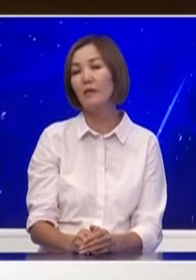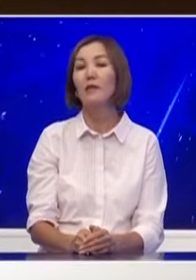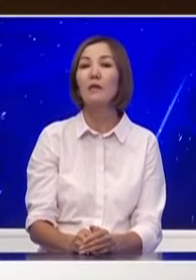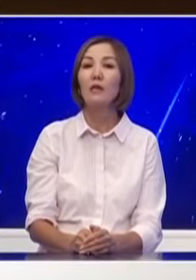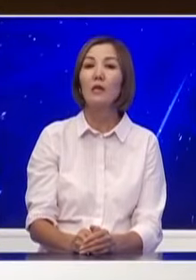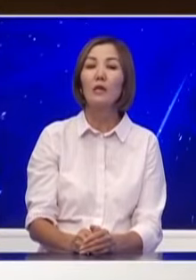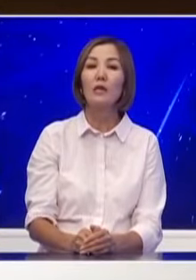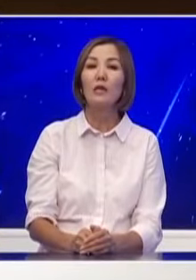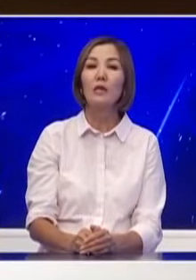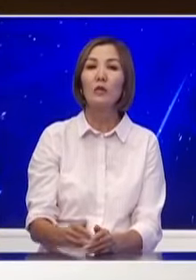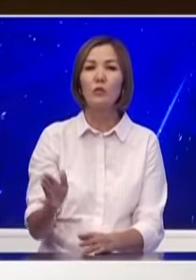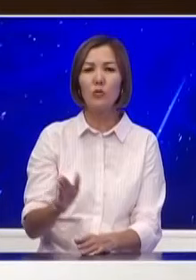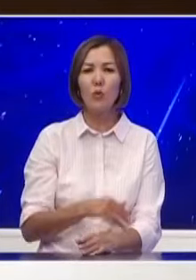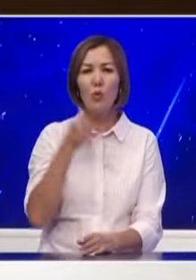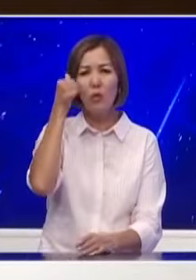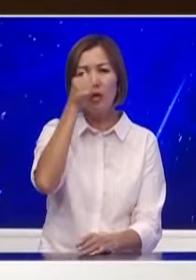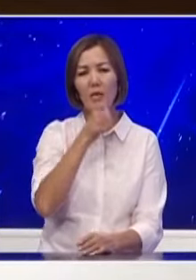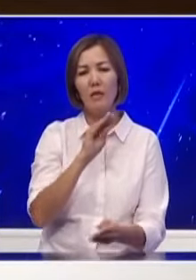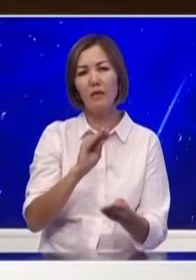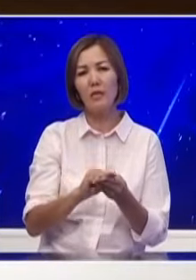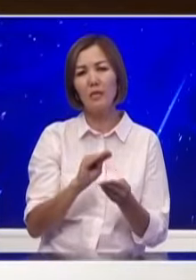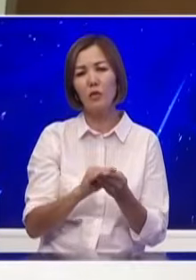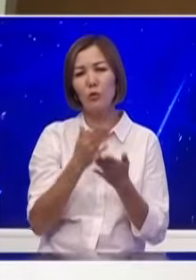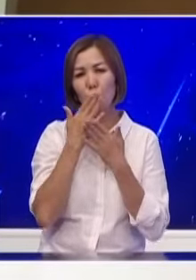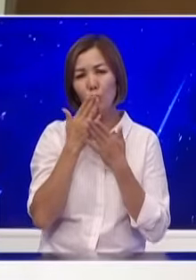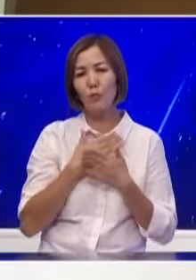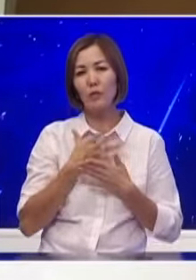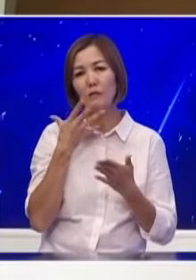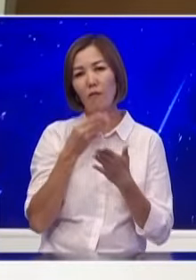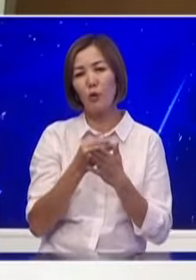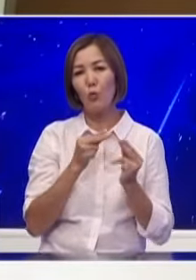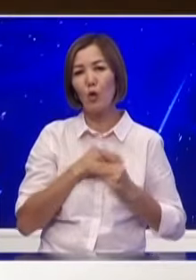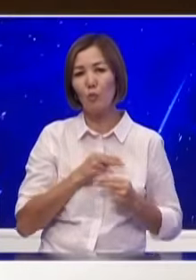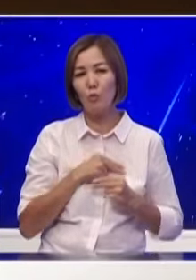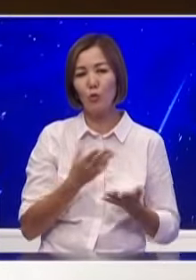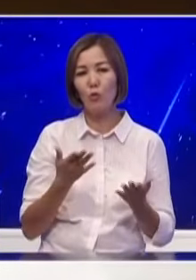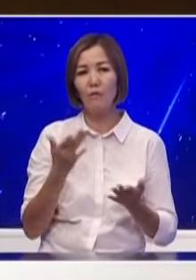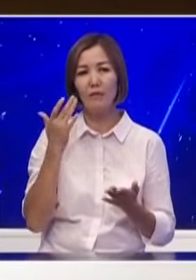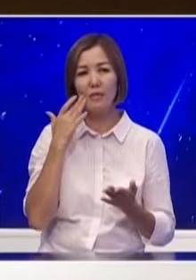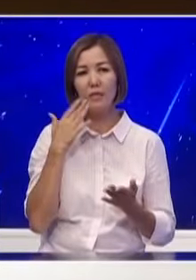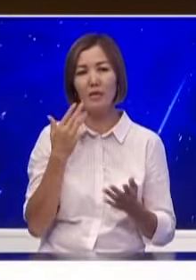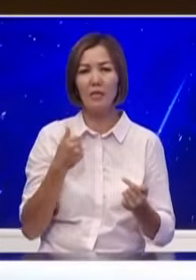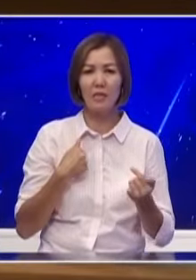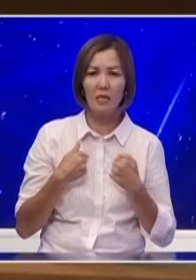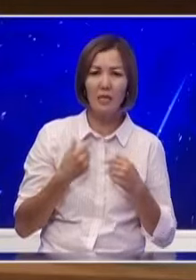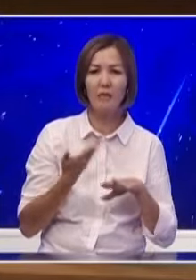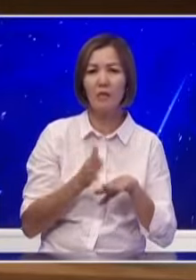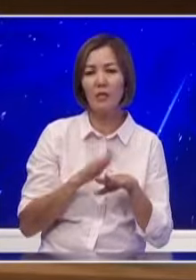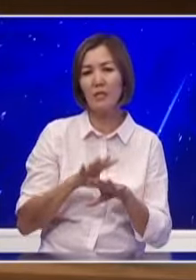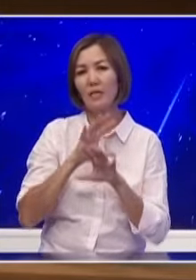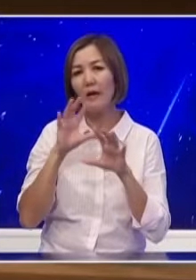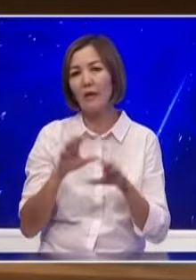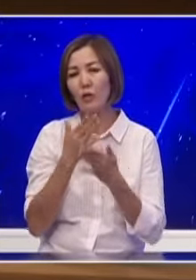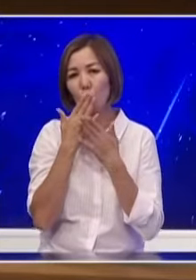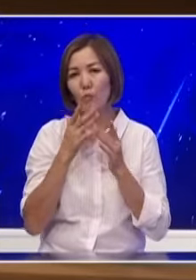Вот уже столько лет Мирам Гульжабиева остается верна своей профессии. Какие бы трудные времена ни настигали, женщина смогла сохранить верность